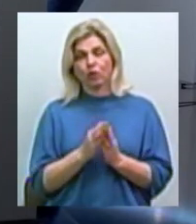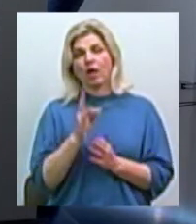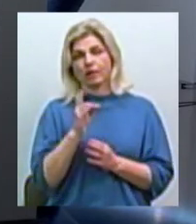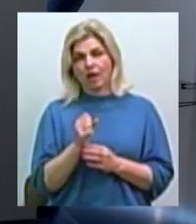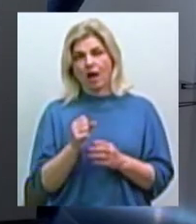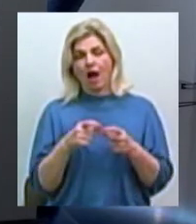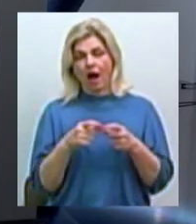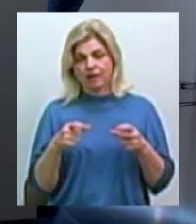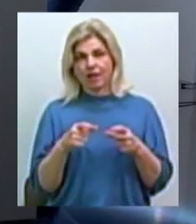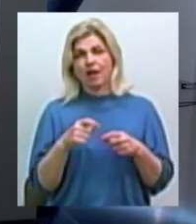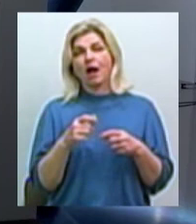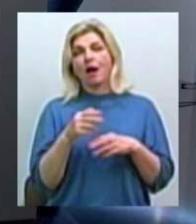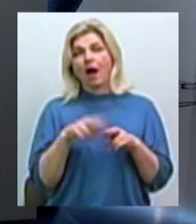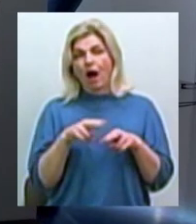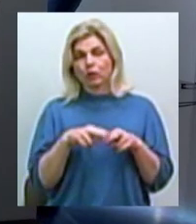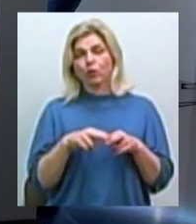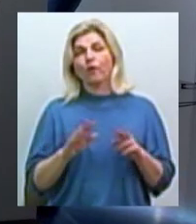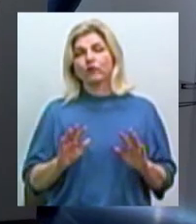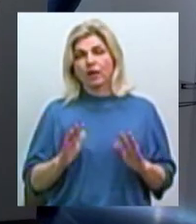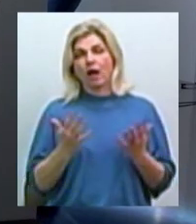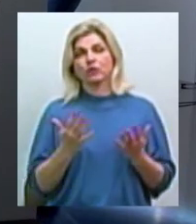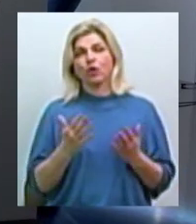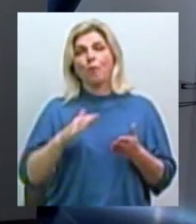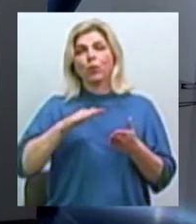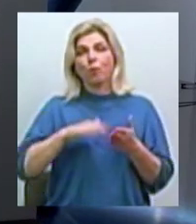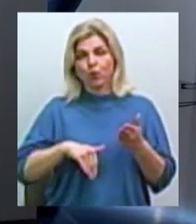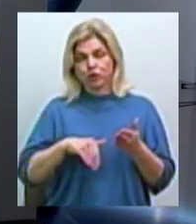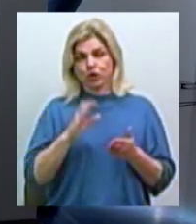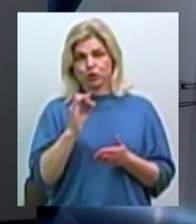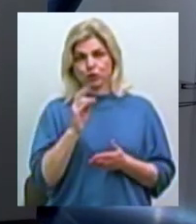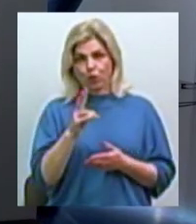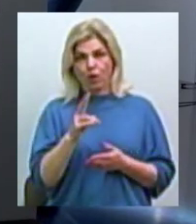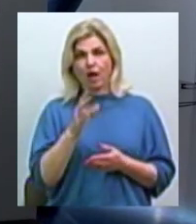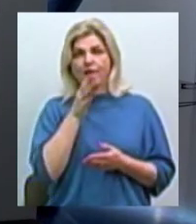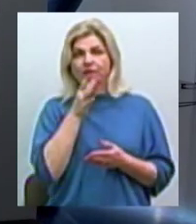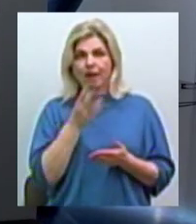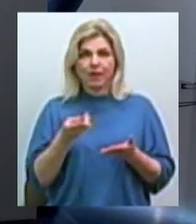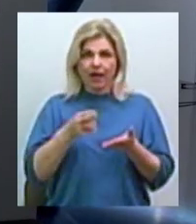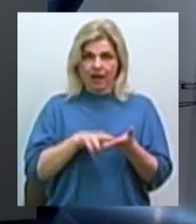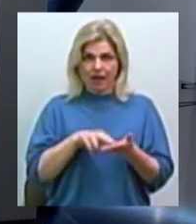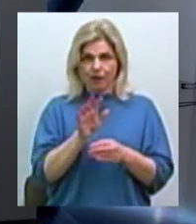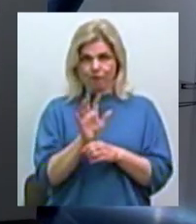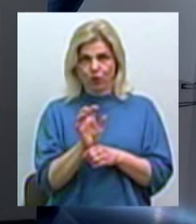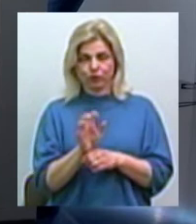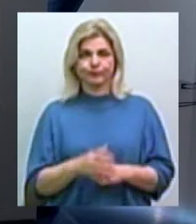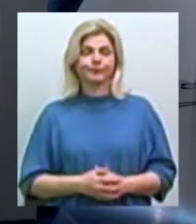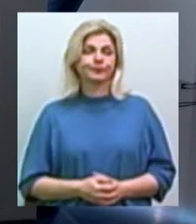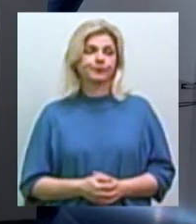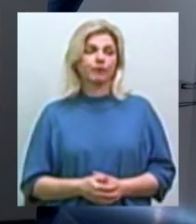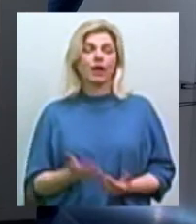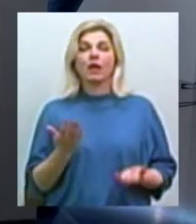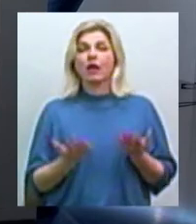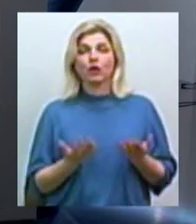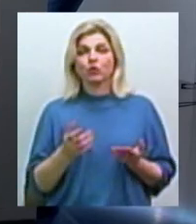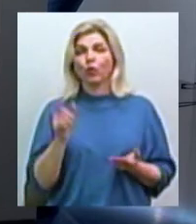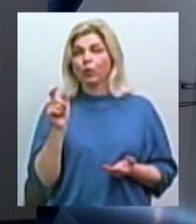на ID-картку у разі просрочення терміну вклеювання фотографії. І якщо людина